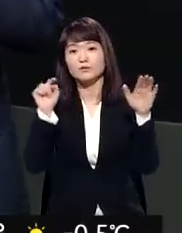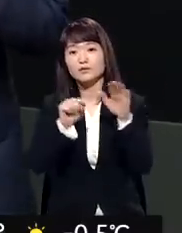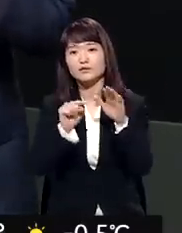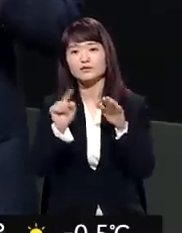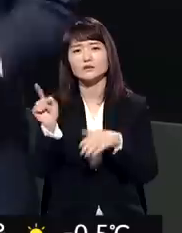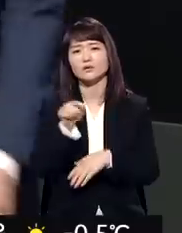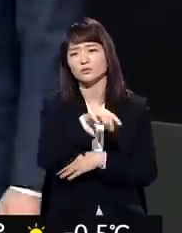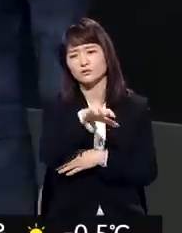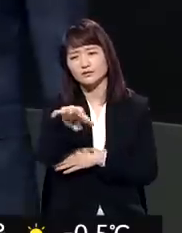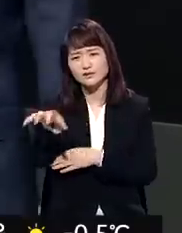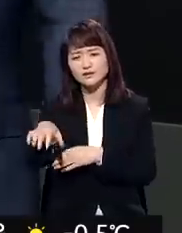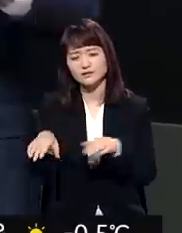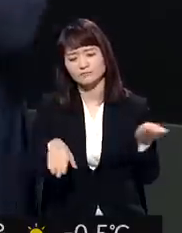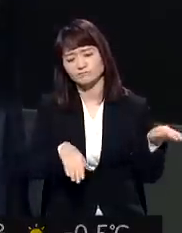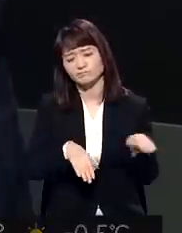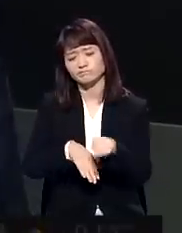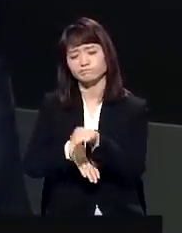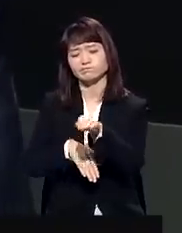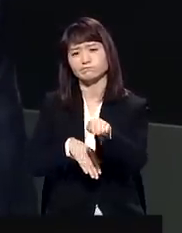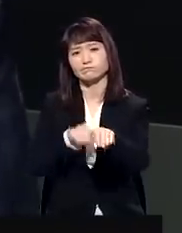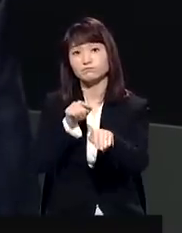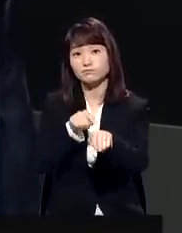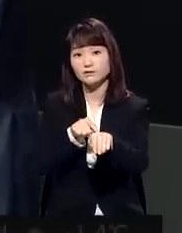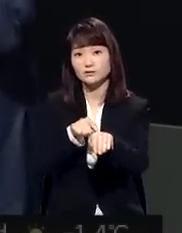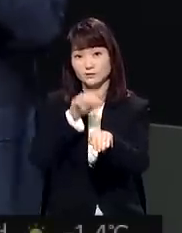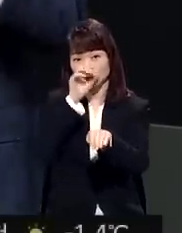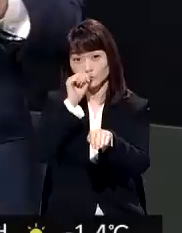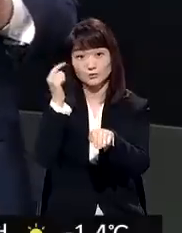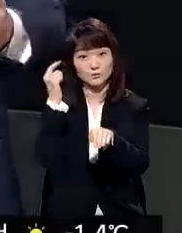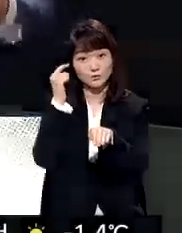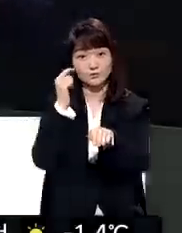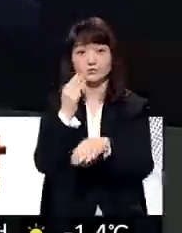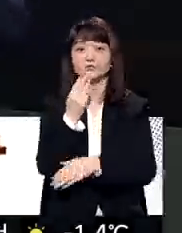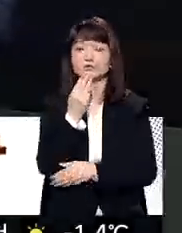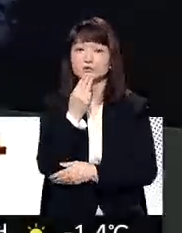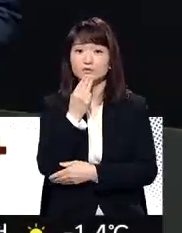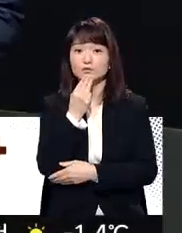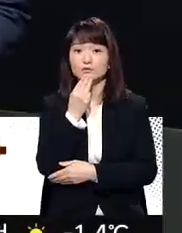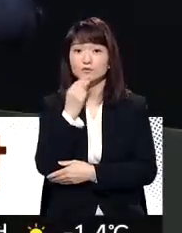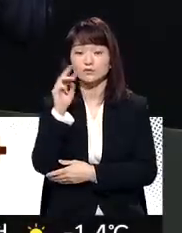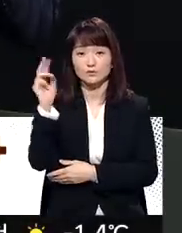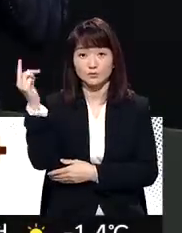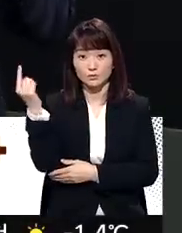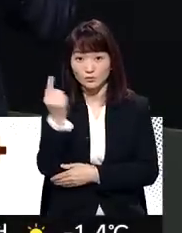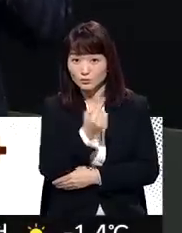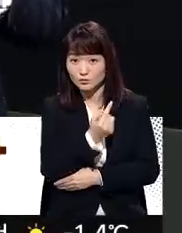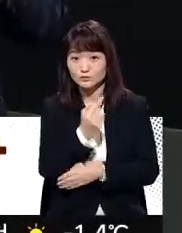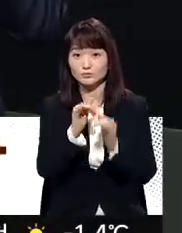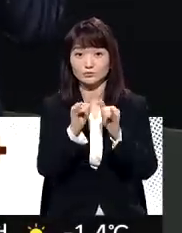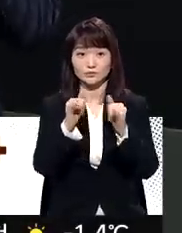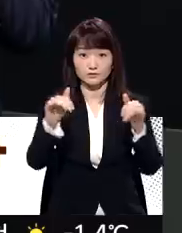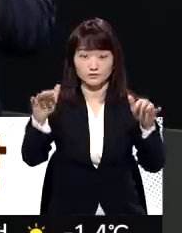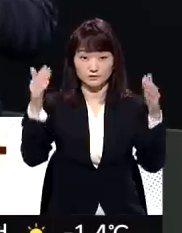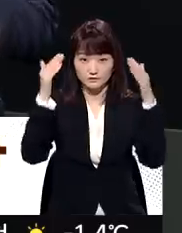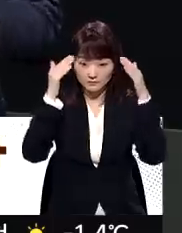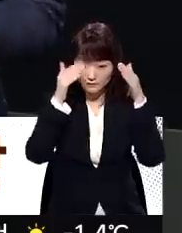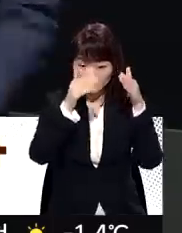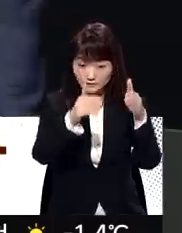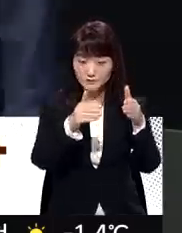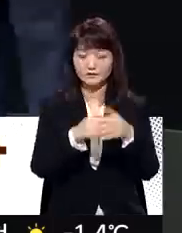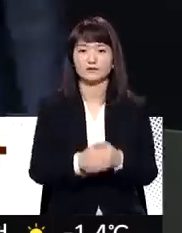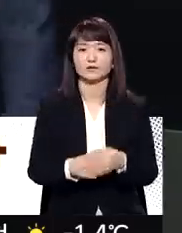주차가 걱정이란 말이죠 자 단비 같은 소식이 있습니다 서울로역 휘성 오시는 분들 주목 인근